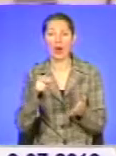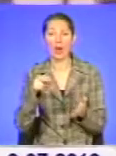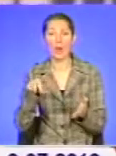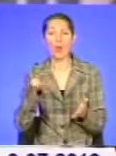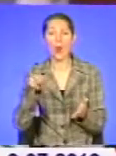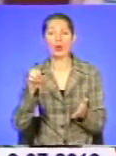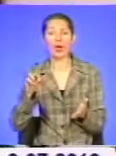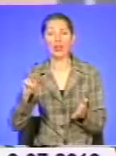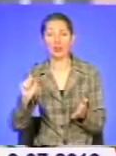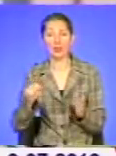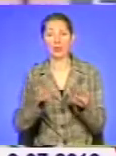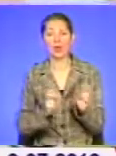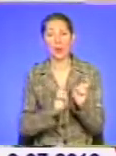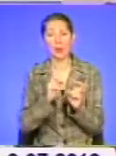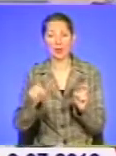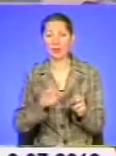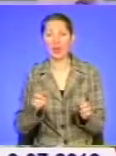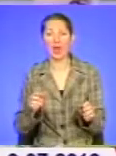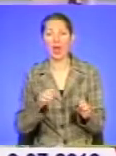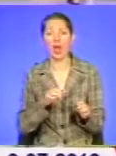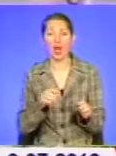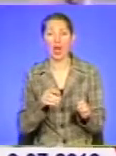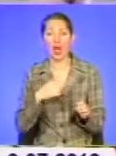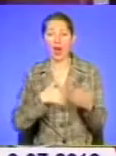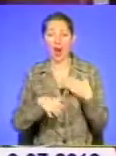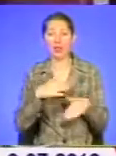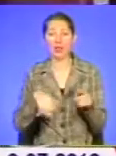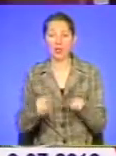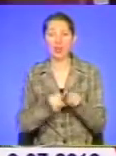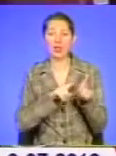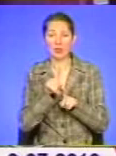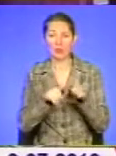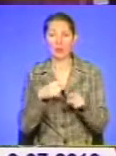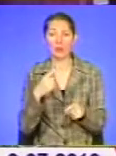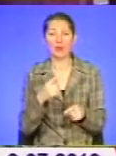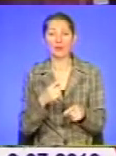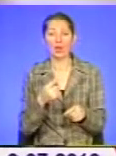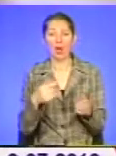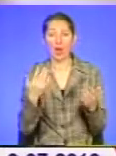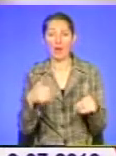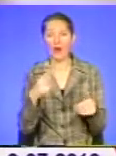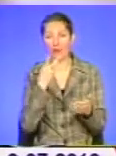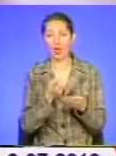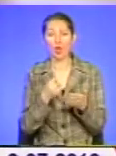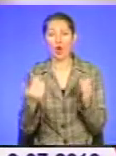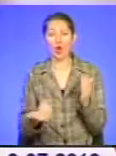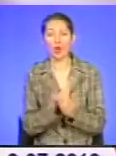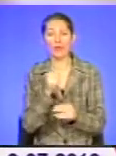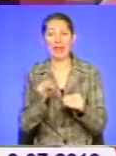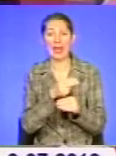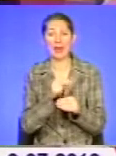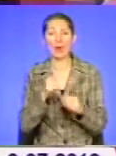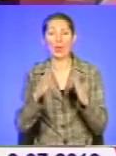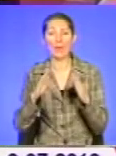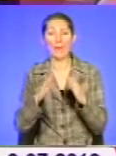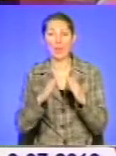Місцеві підприємці не приховують свого задоволення змінами. Перші з них помітно уже з оновленого ремонтом приміщення.